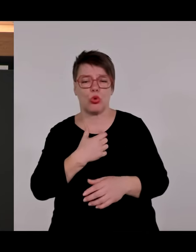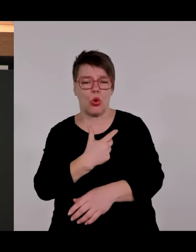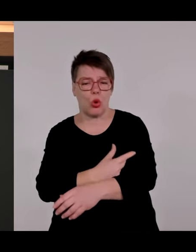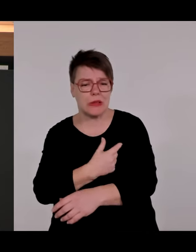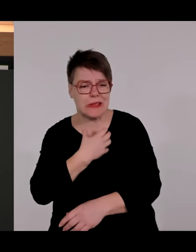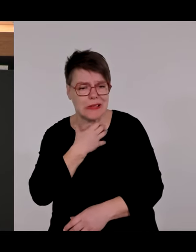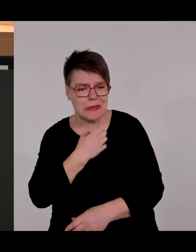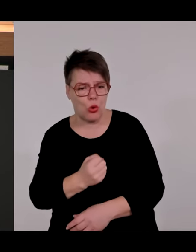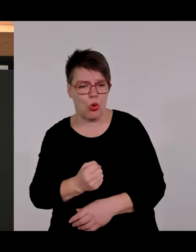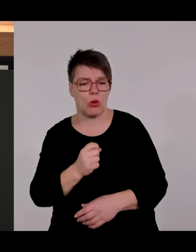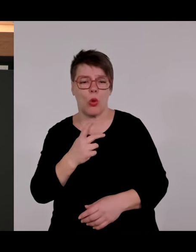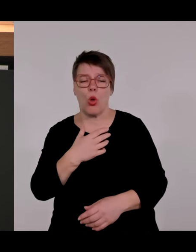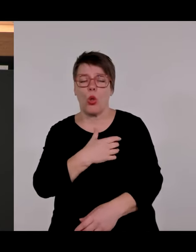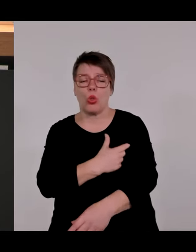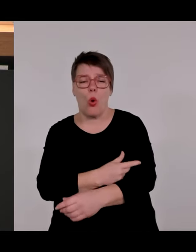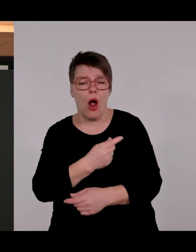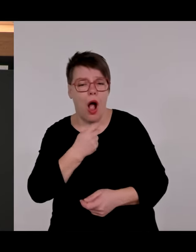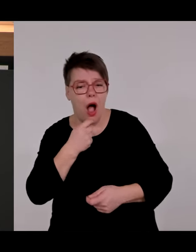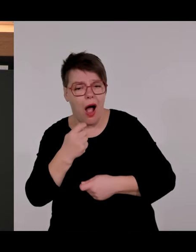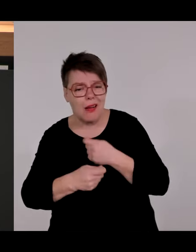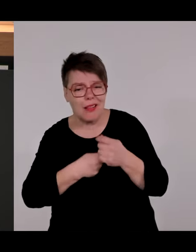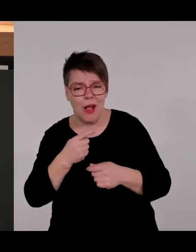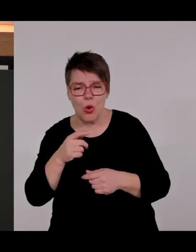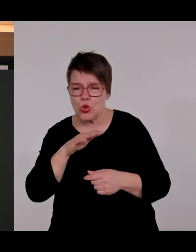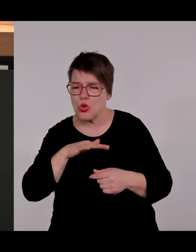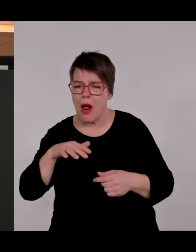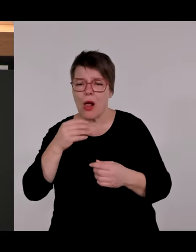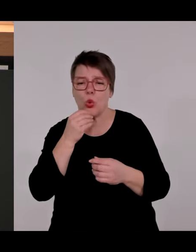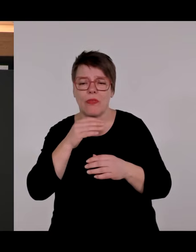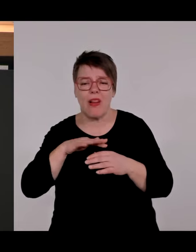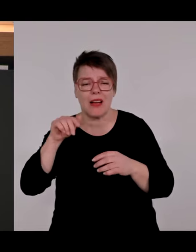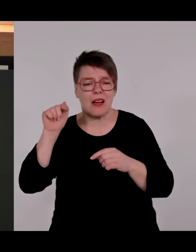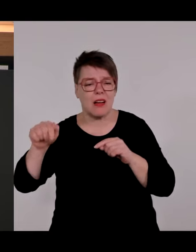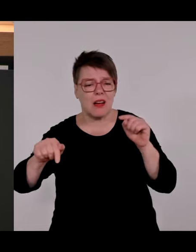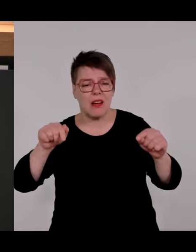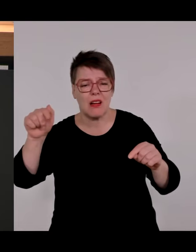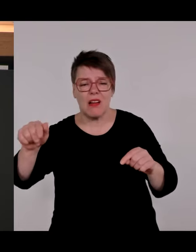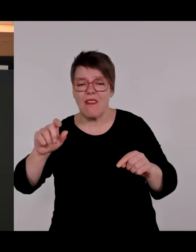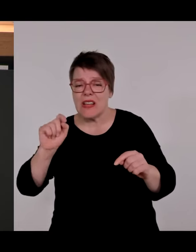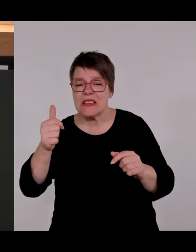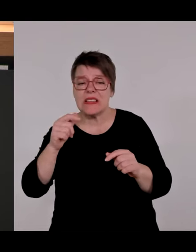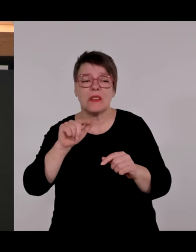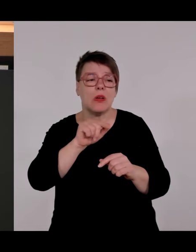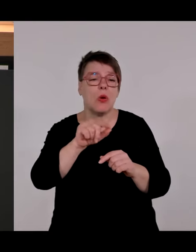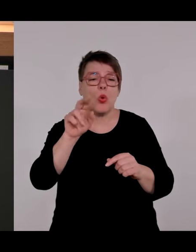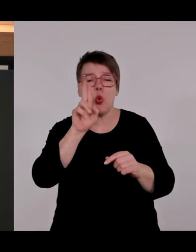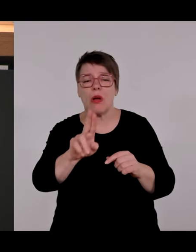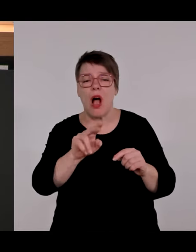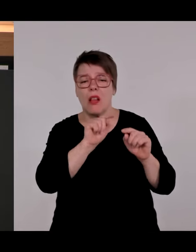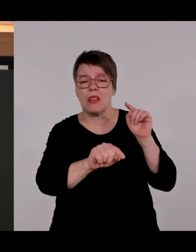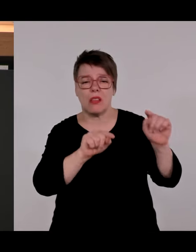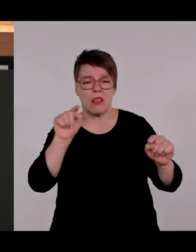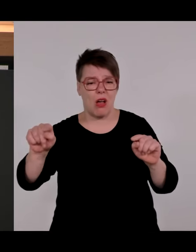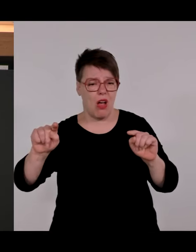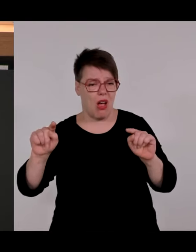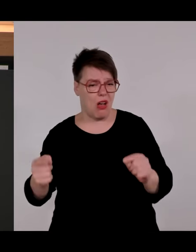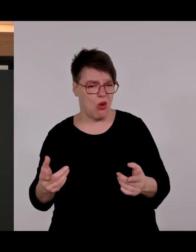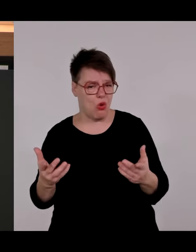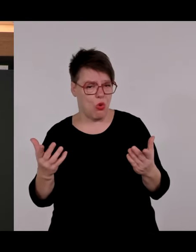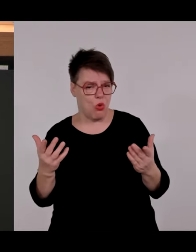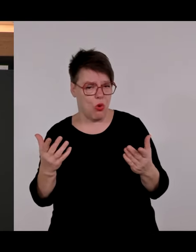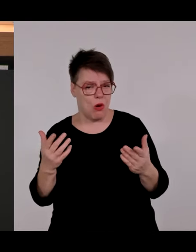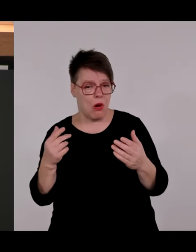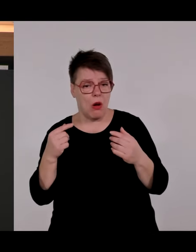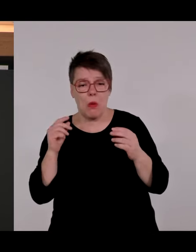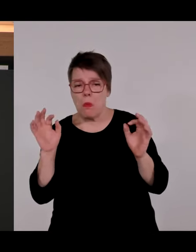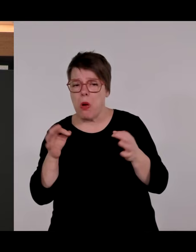keine Girlie-Debatte. Ganz im Gegenteil. Die Verelendung im öffentlichen Raum nimmt in einem derartig besorgniserregenden